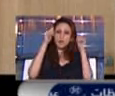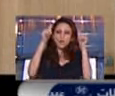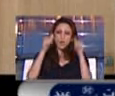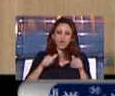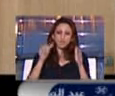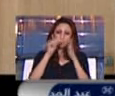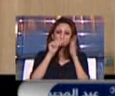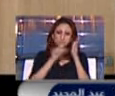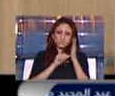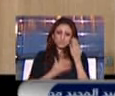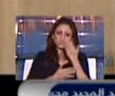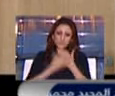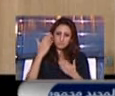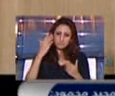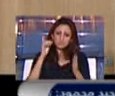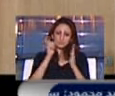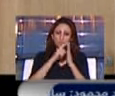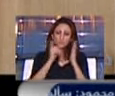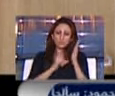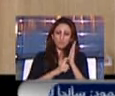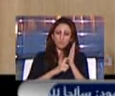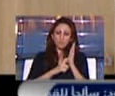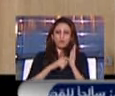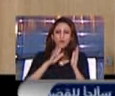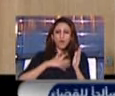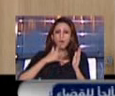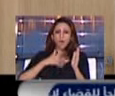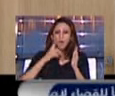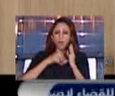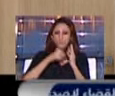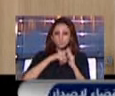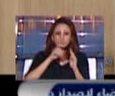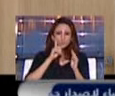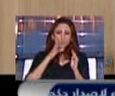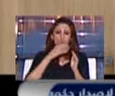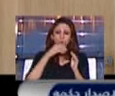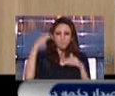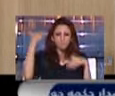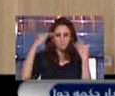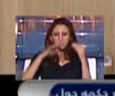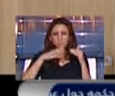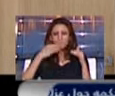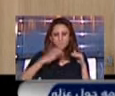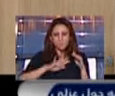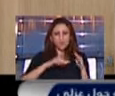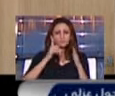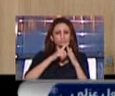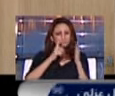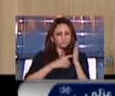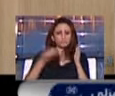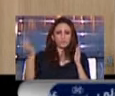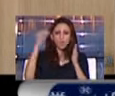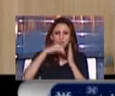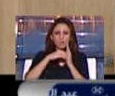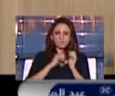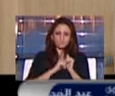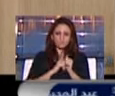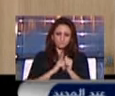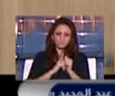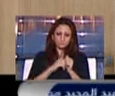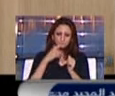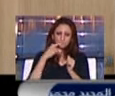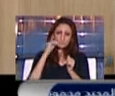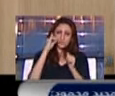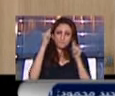جديدا وقوانين لتلبية مطالب أهالي المصابين والشهداء. قرر المادة